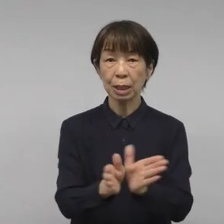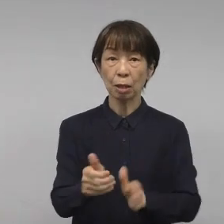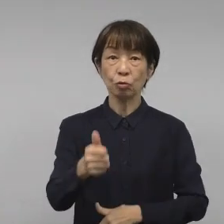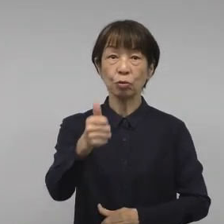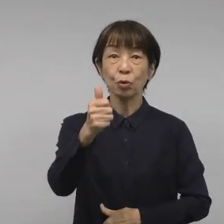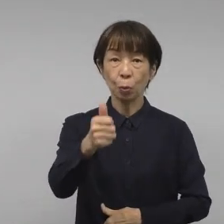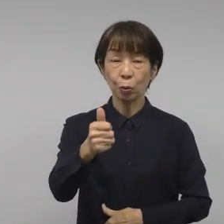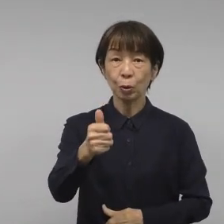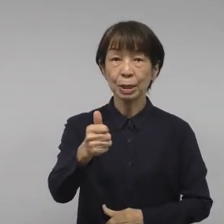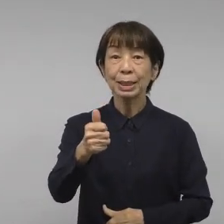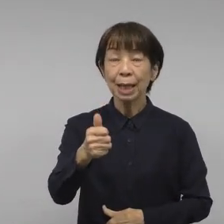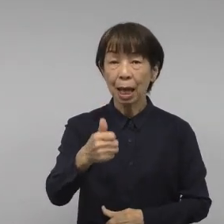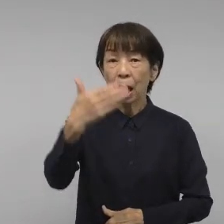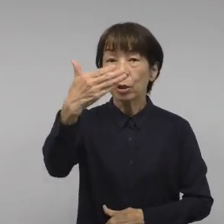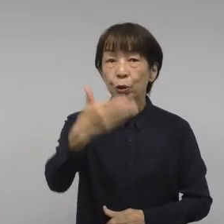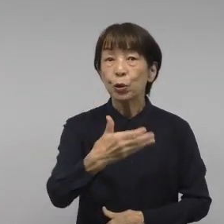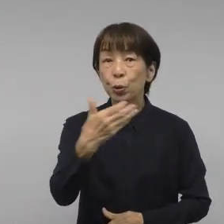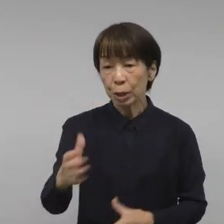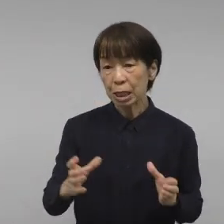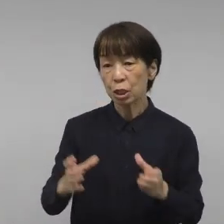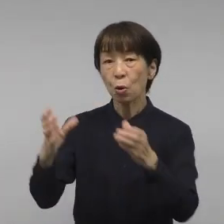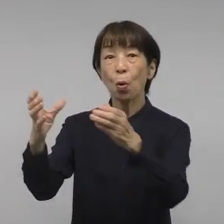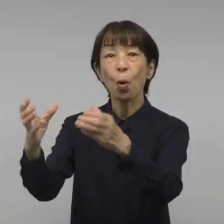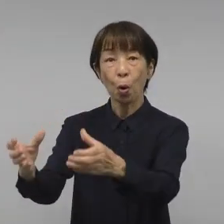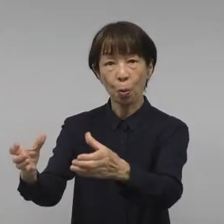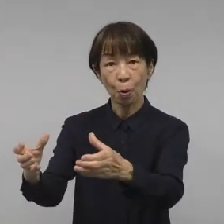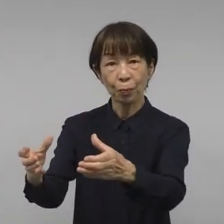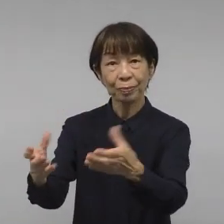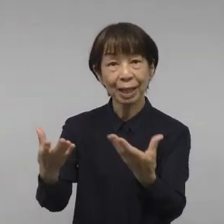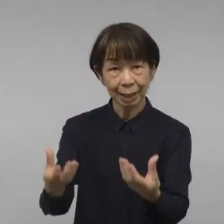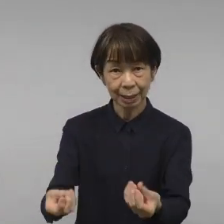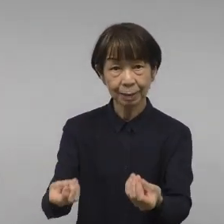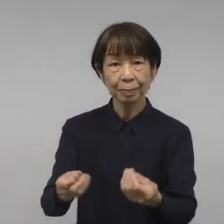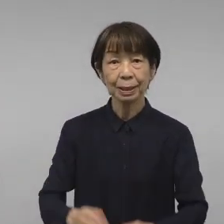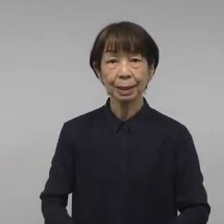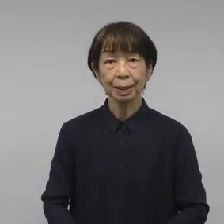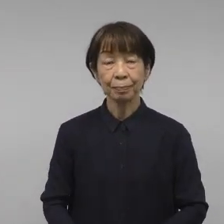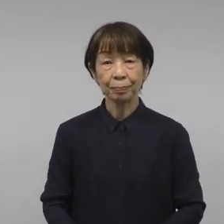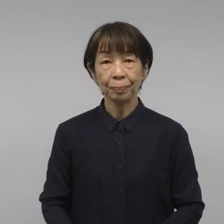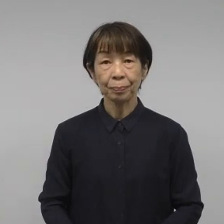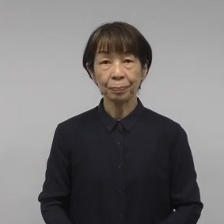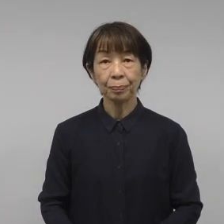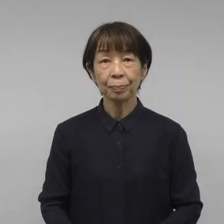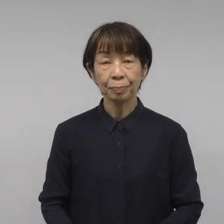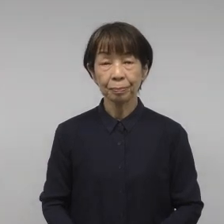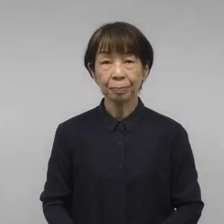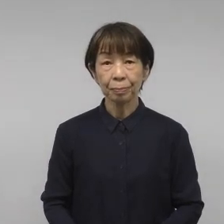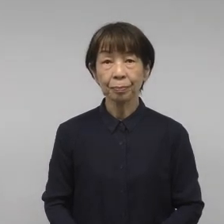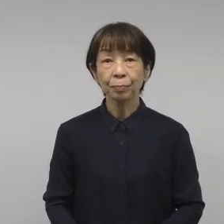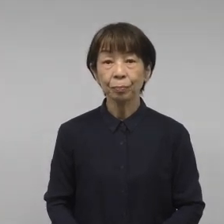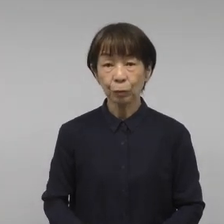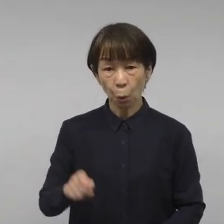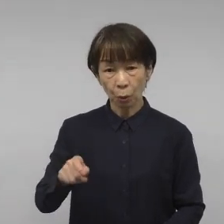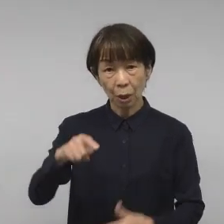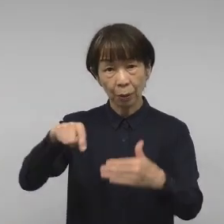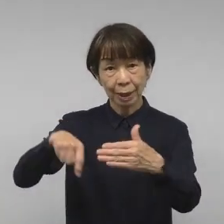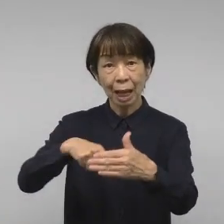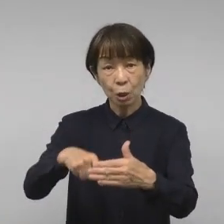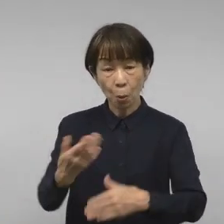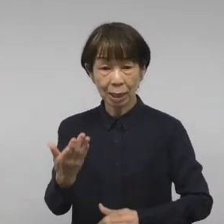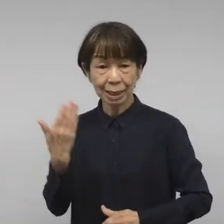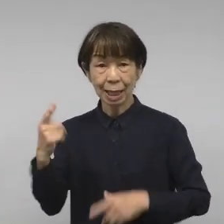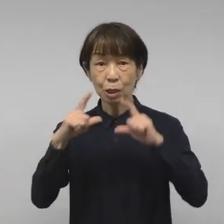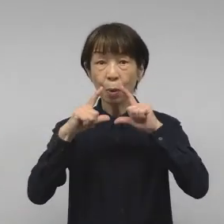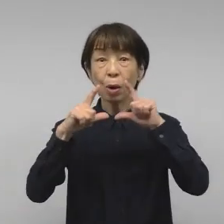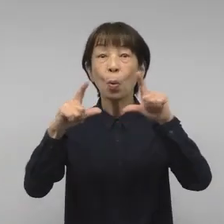する9名の訪問団で行ってきたところでございます。こちらの内容については事前にはもうお